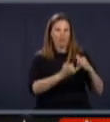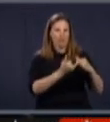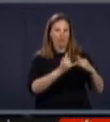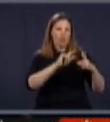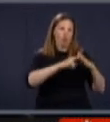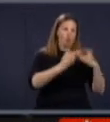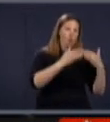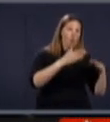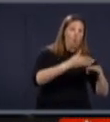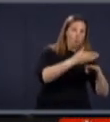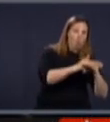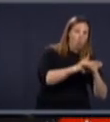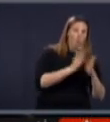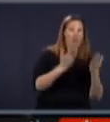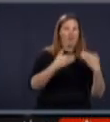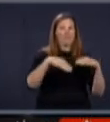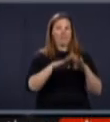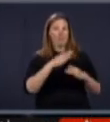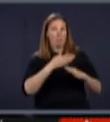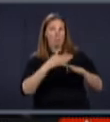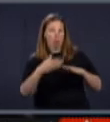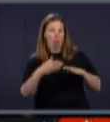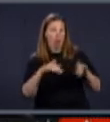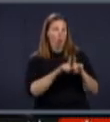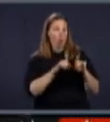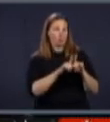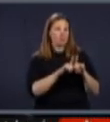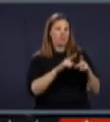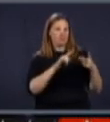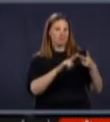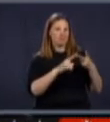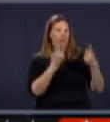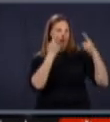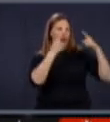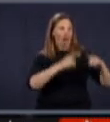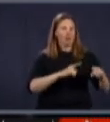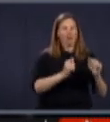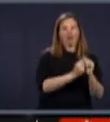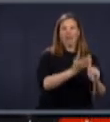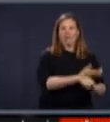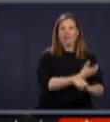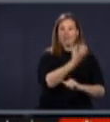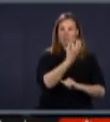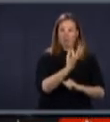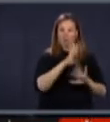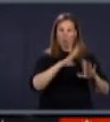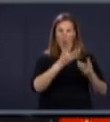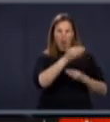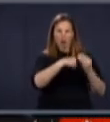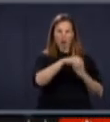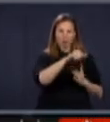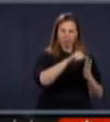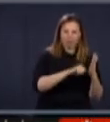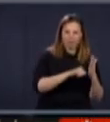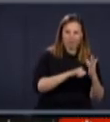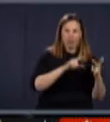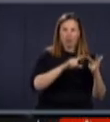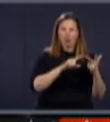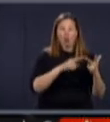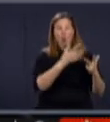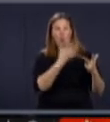capacité, des ententes avec les cliniques privées, il y en a plusieurs à Montréal, ou bien le transfert de patients